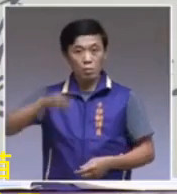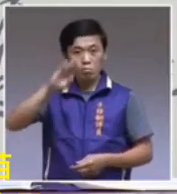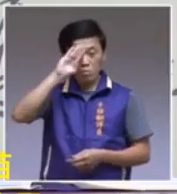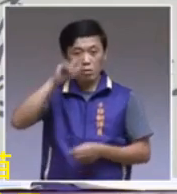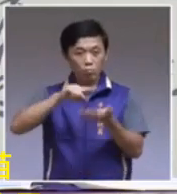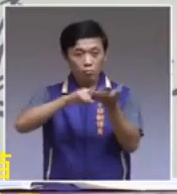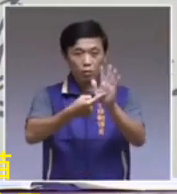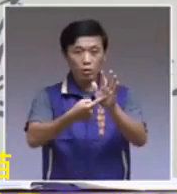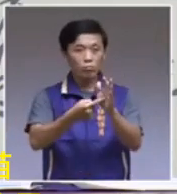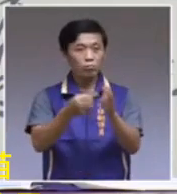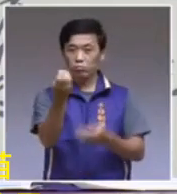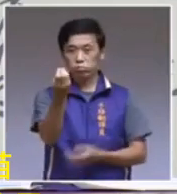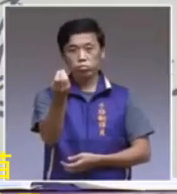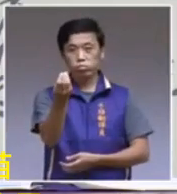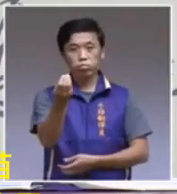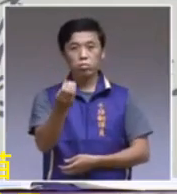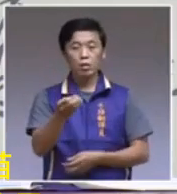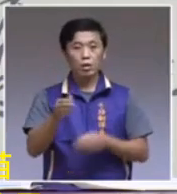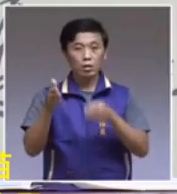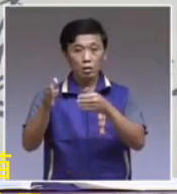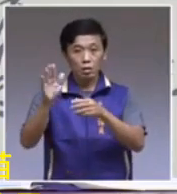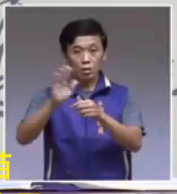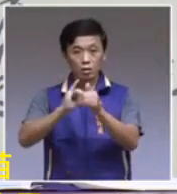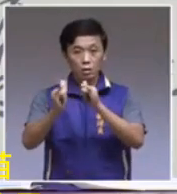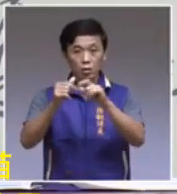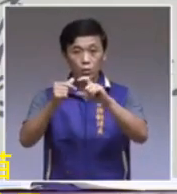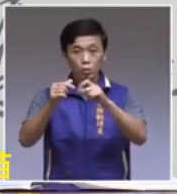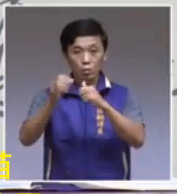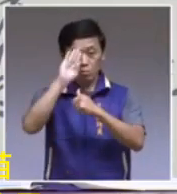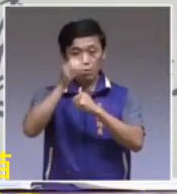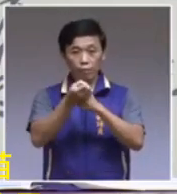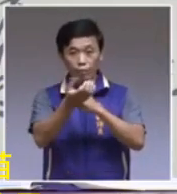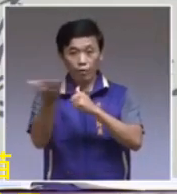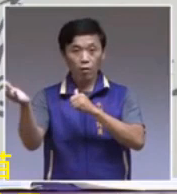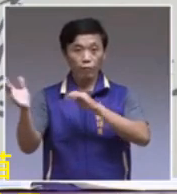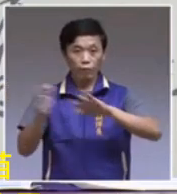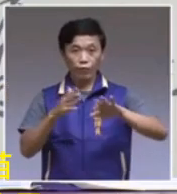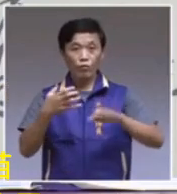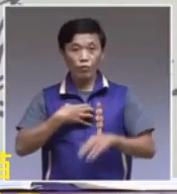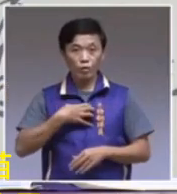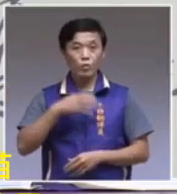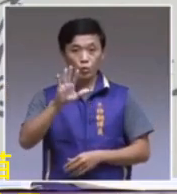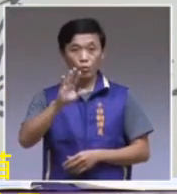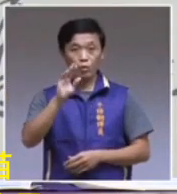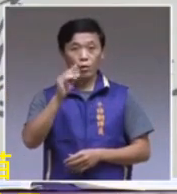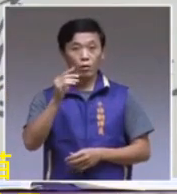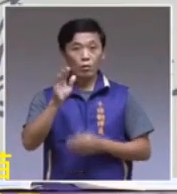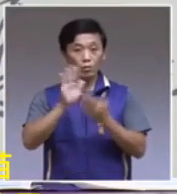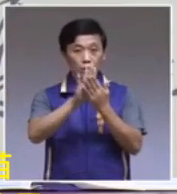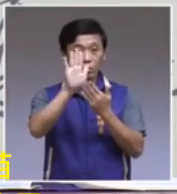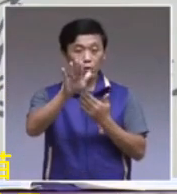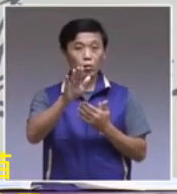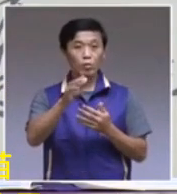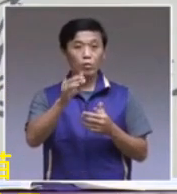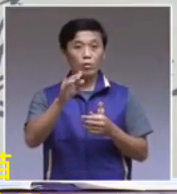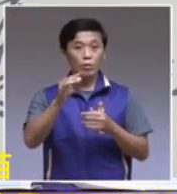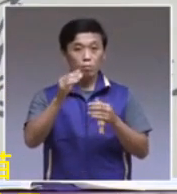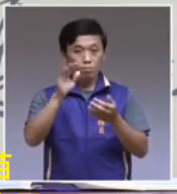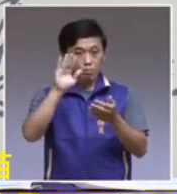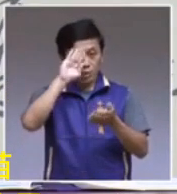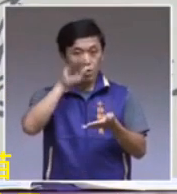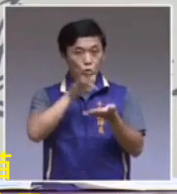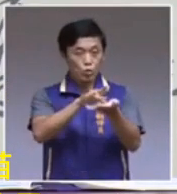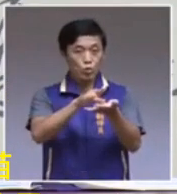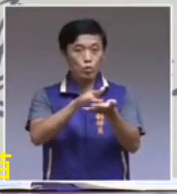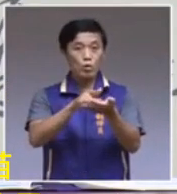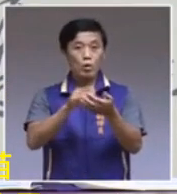以在社区传播的风险，那尤其未来在病毒已经流感化社区化之后，